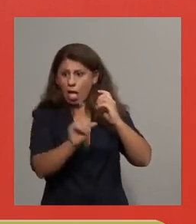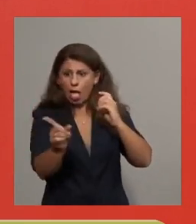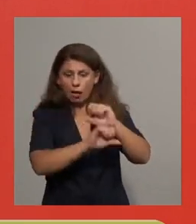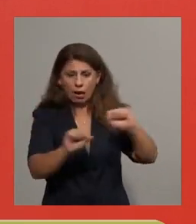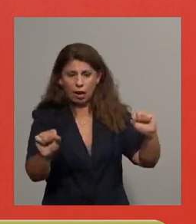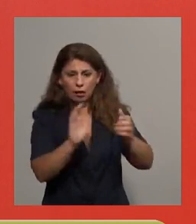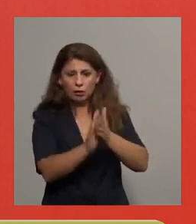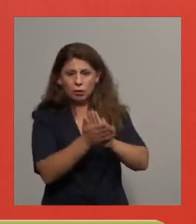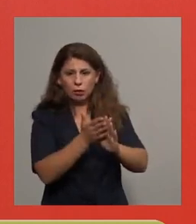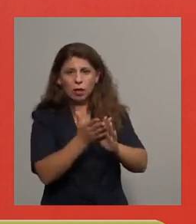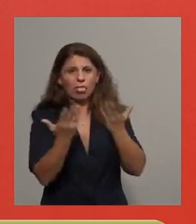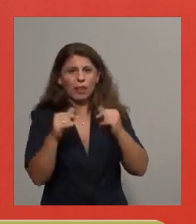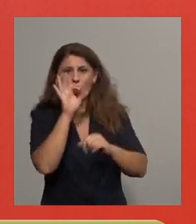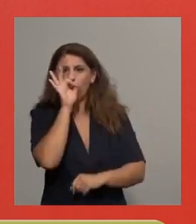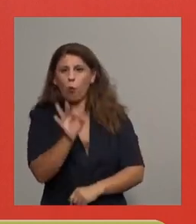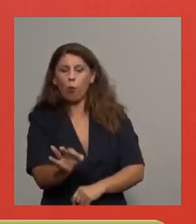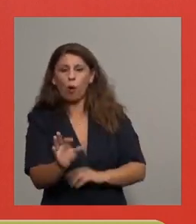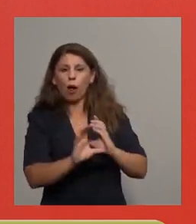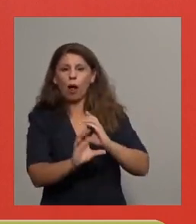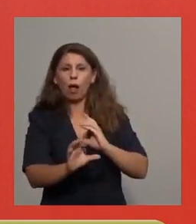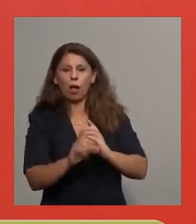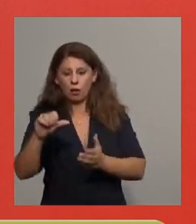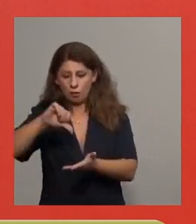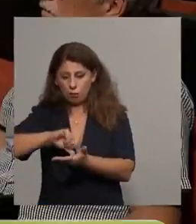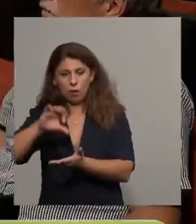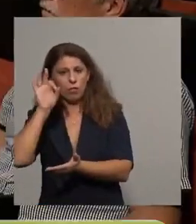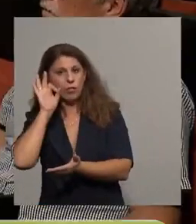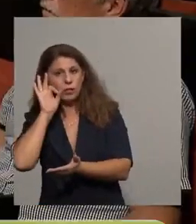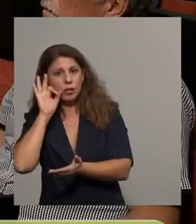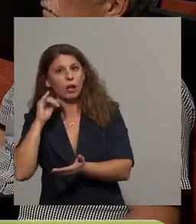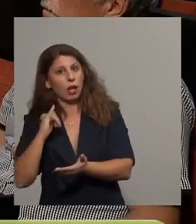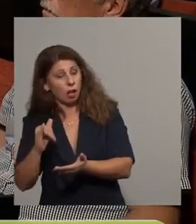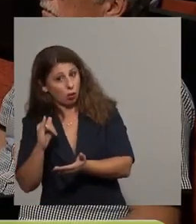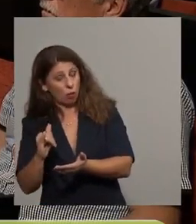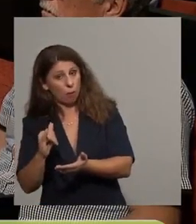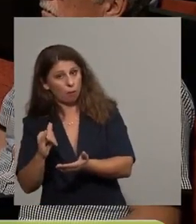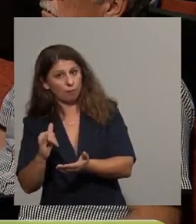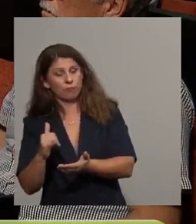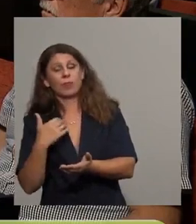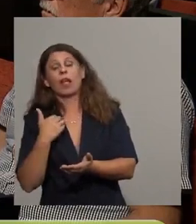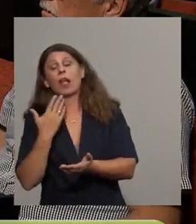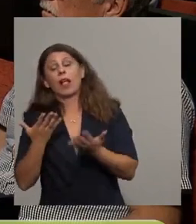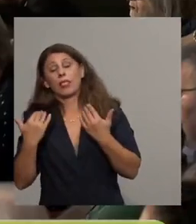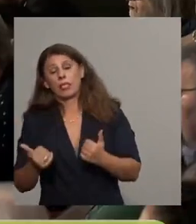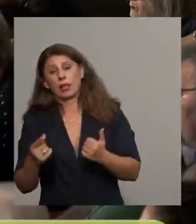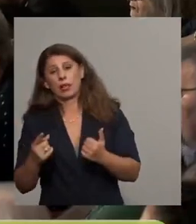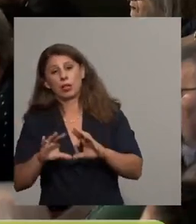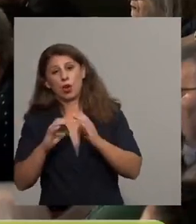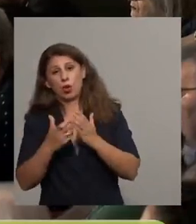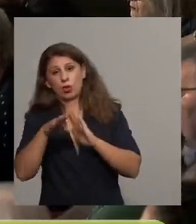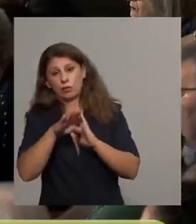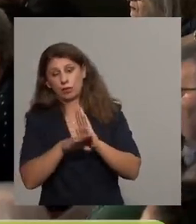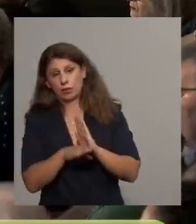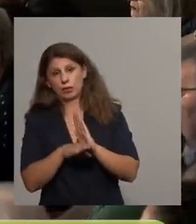εξυπηρετούσε. Κι όμως, ενώ η πόλη της Θεσσαλονίκης εξακολουθεί να μην διαθέτει ένα ολοκληρωμένο